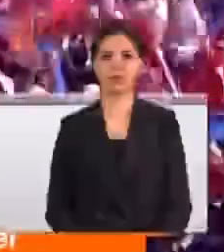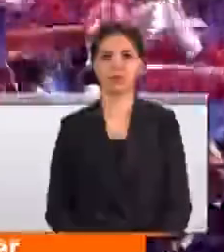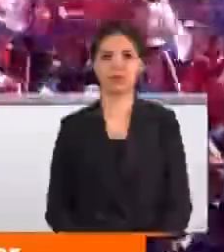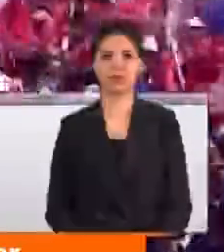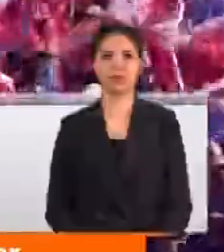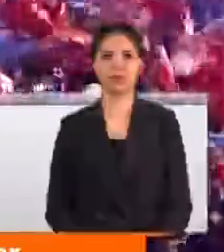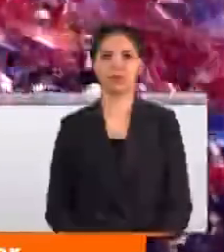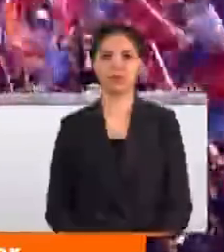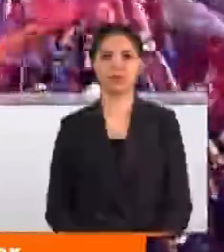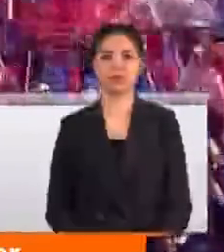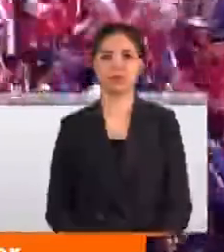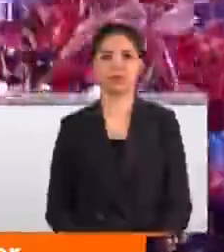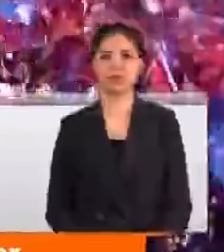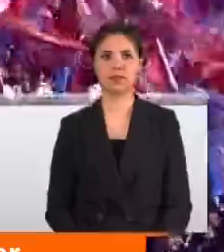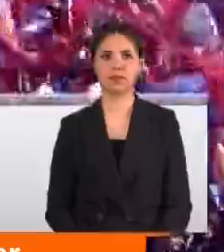maşallah Antalya.